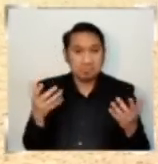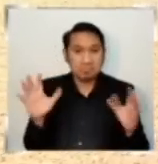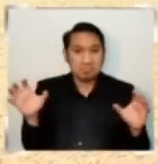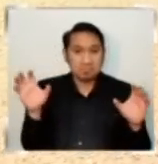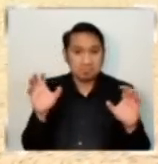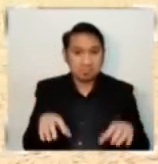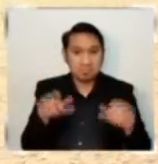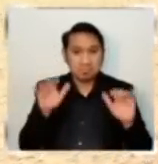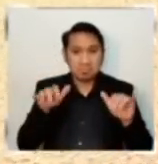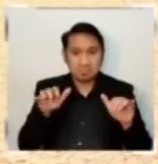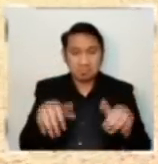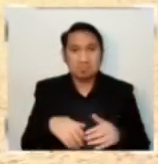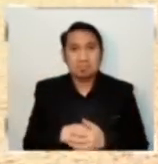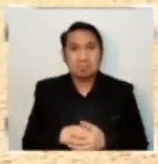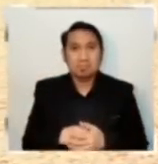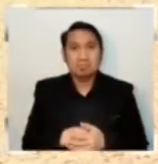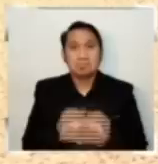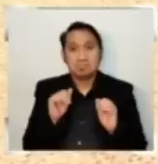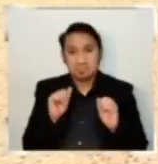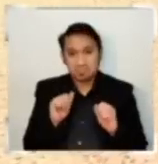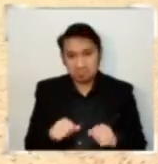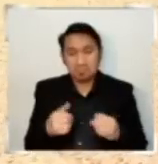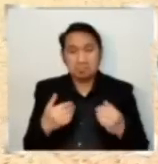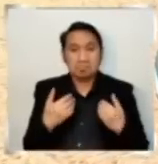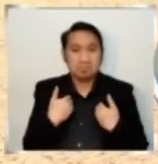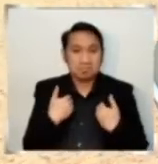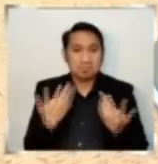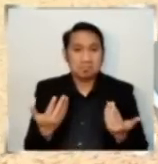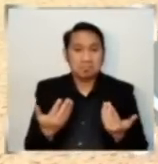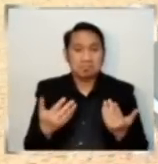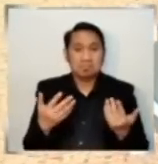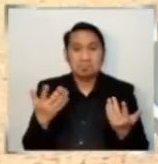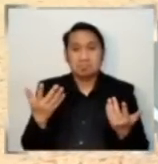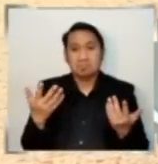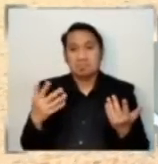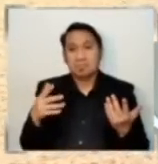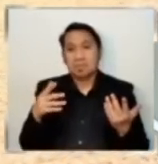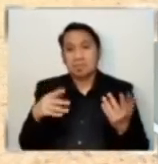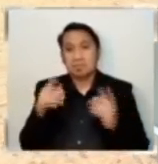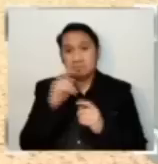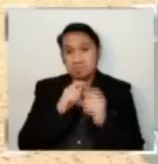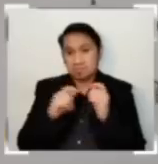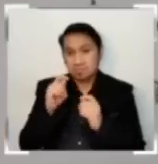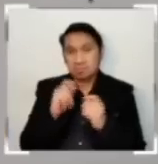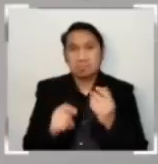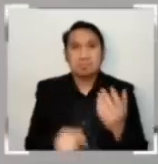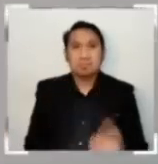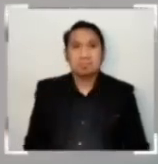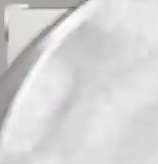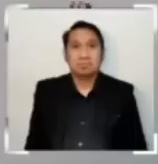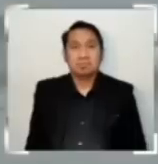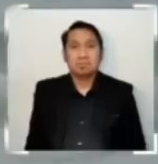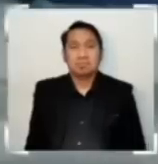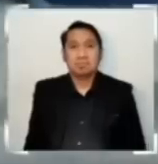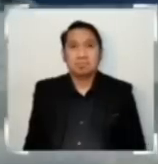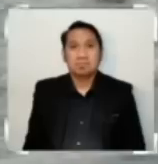ulan. Posible din daw na may mabuo pang bagyo. Saksi si Maris Umali.